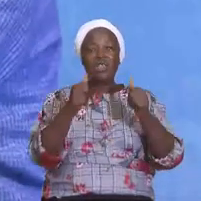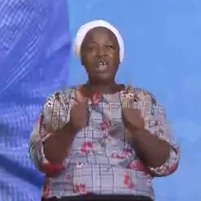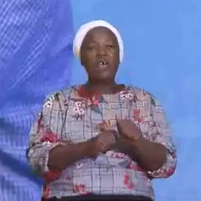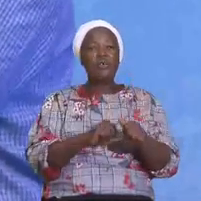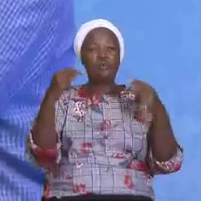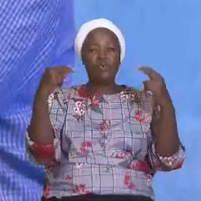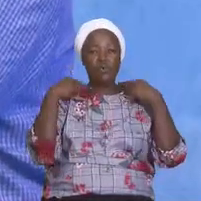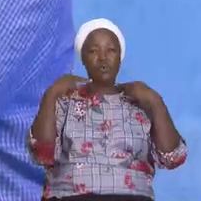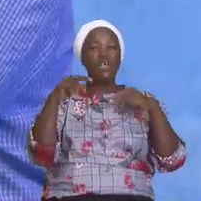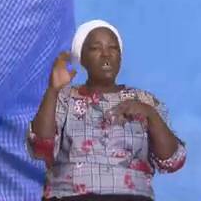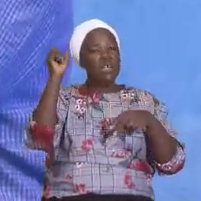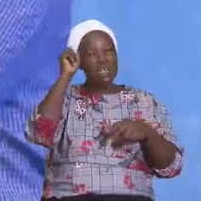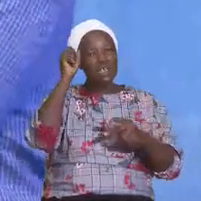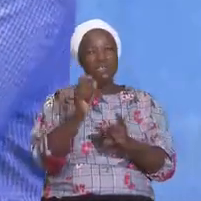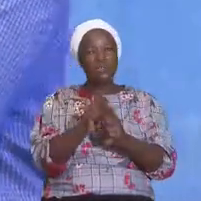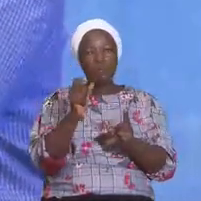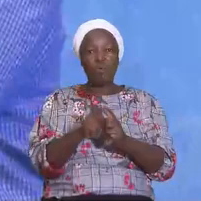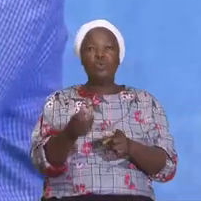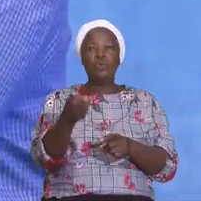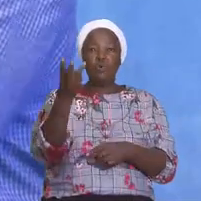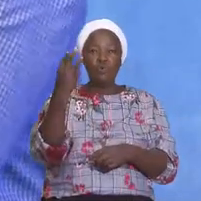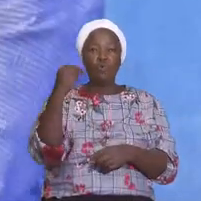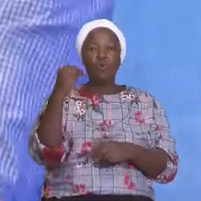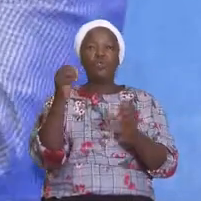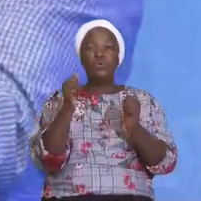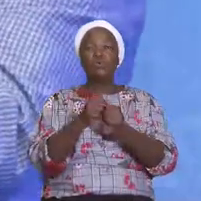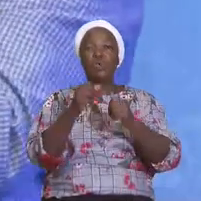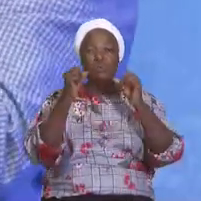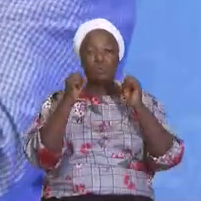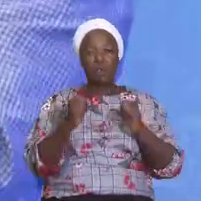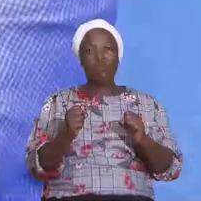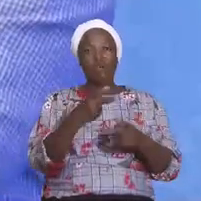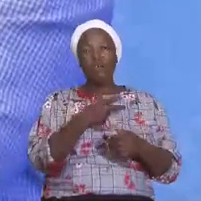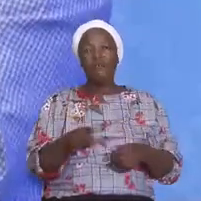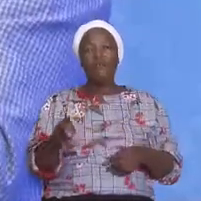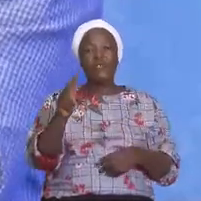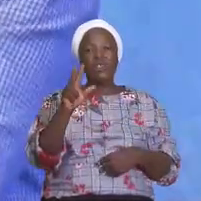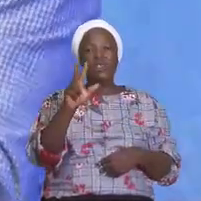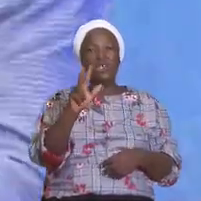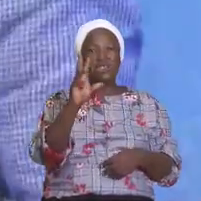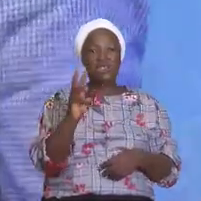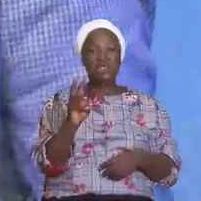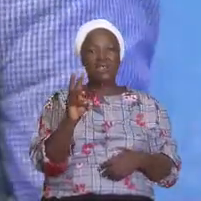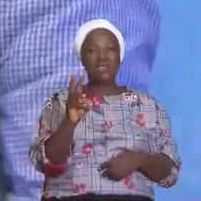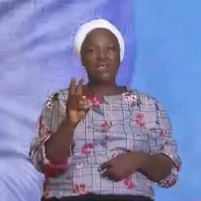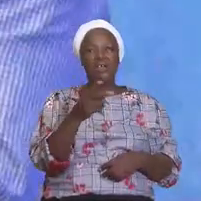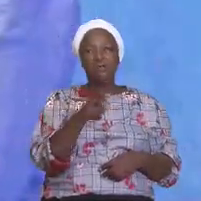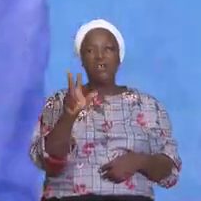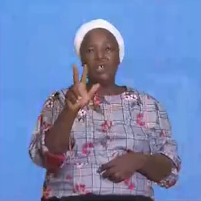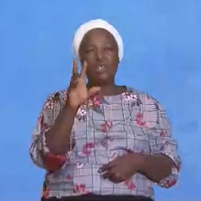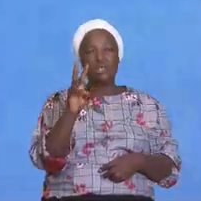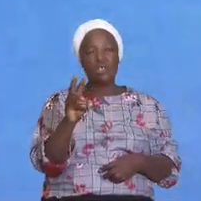À cause de l'onction qui était sur lui, qui brisait les jougs. Sa parole était